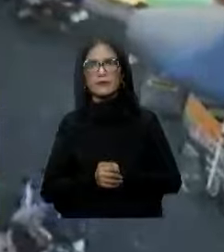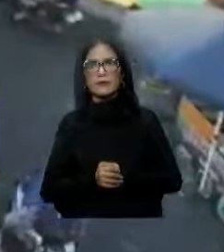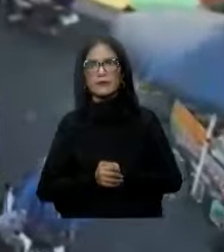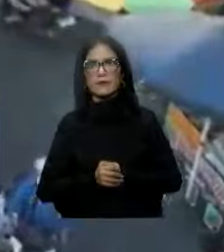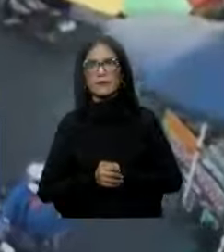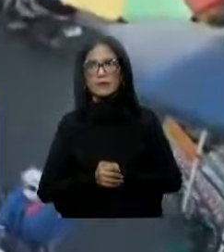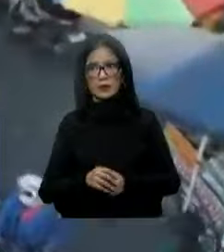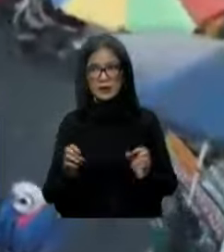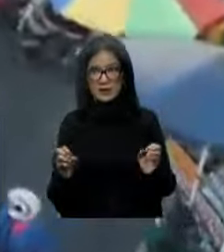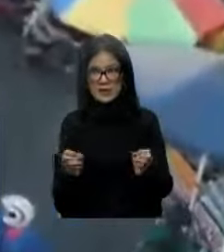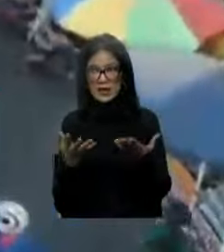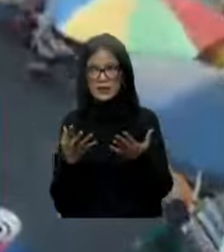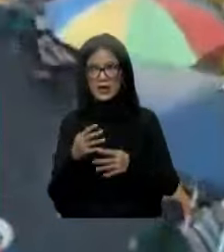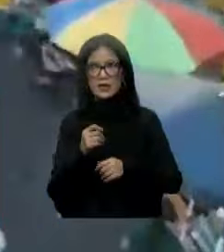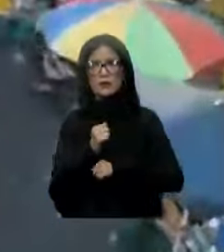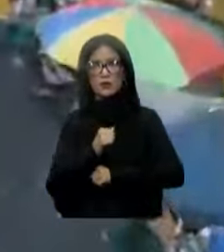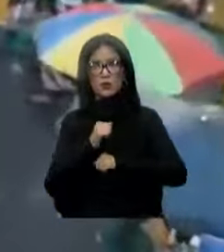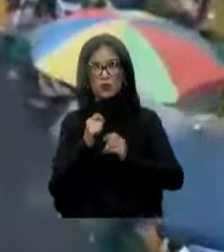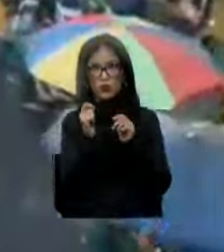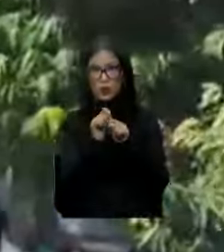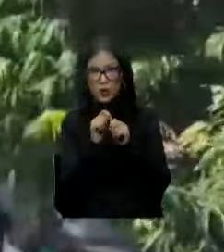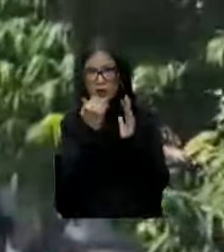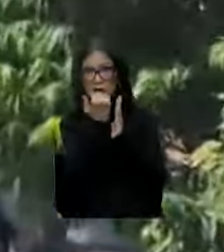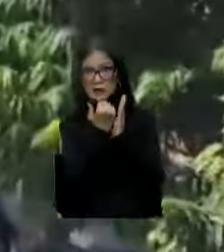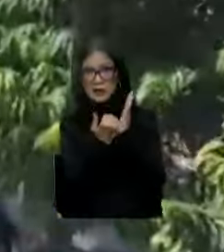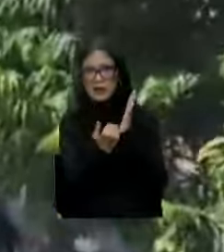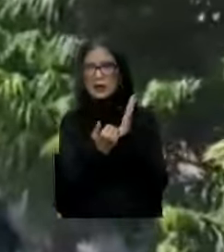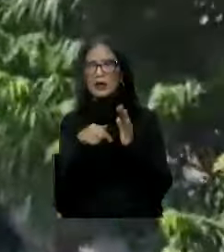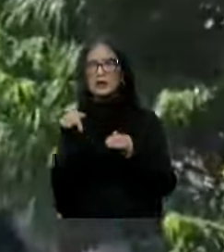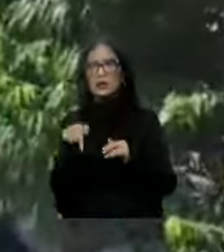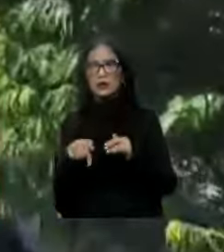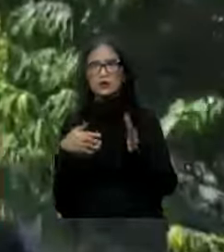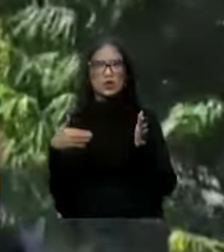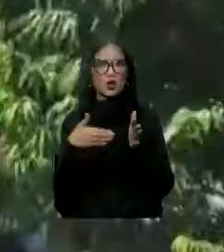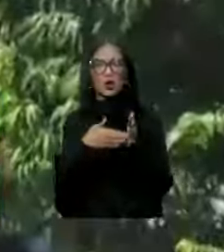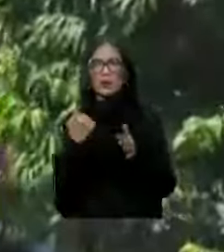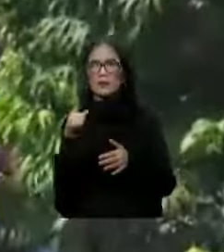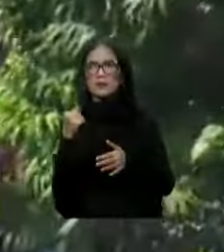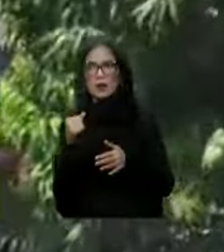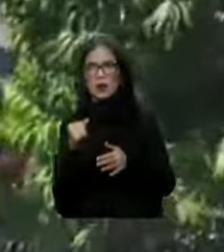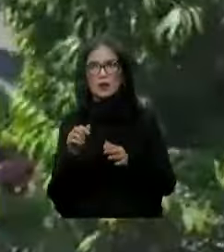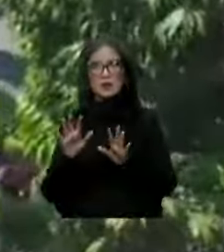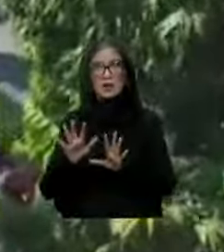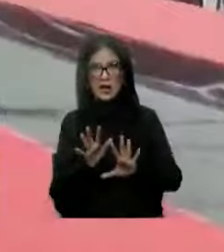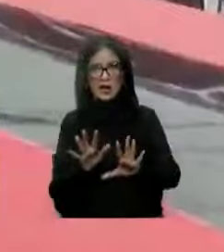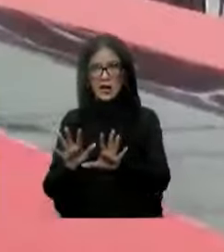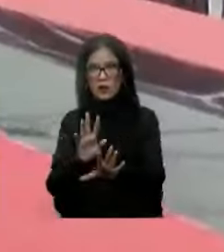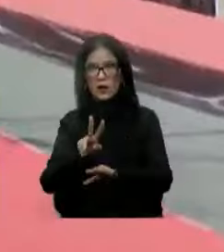Insiden kuda mengamuk tidak membuat acara yang ditonton ribuan warga Klaten terhenti, karnaval terus dilanjutkan dengan